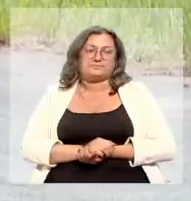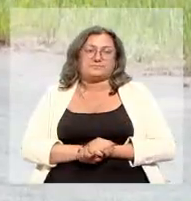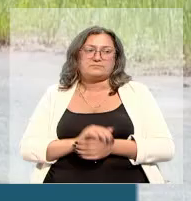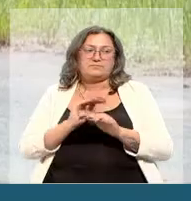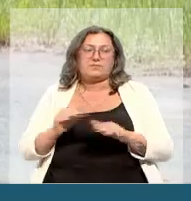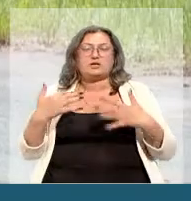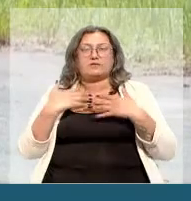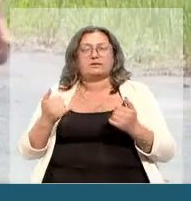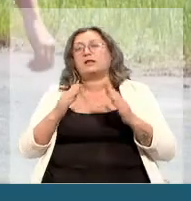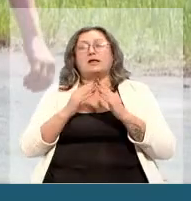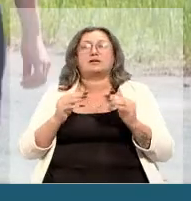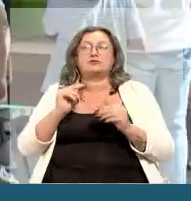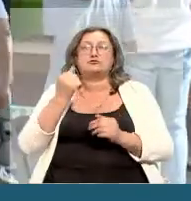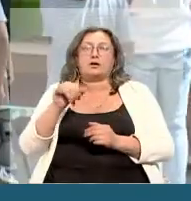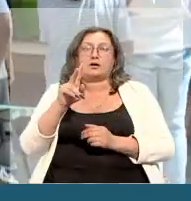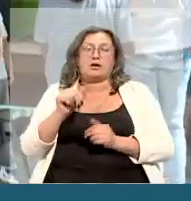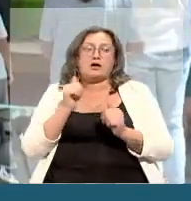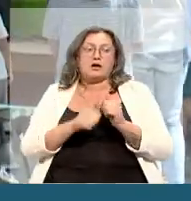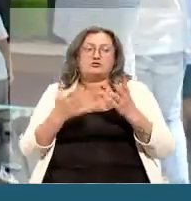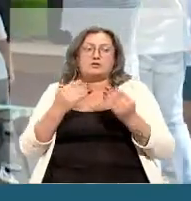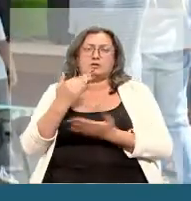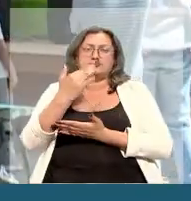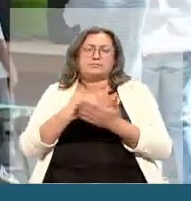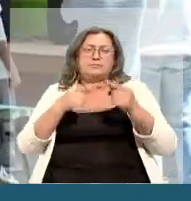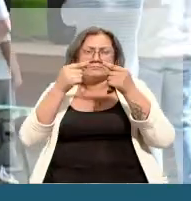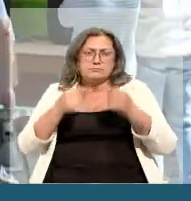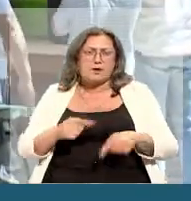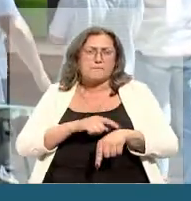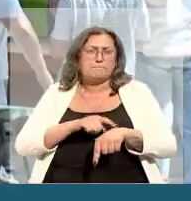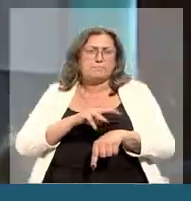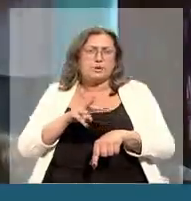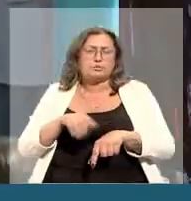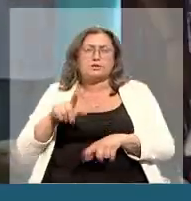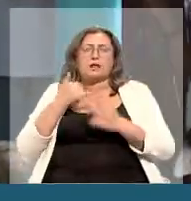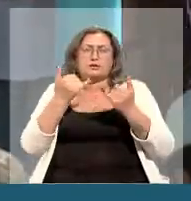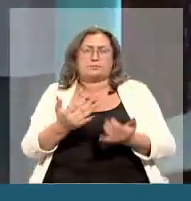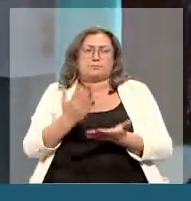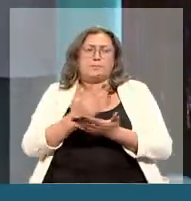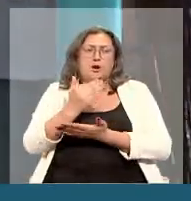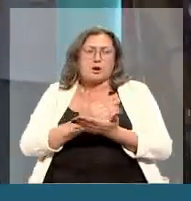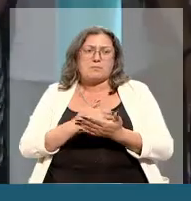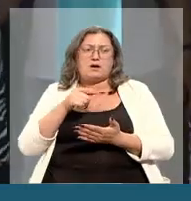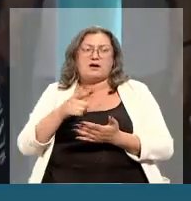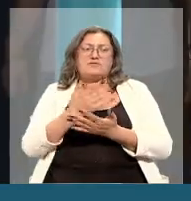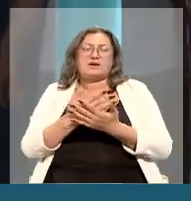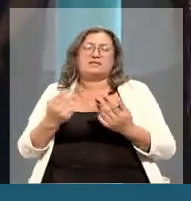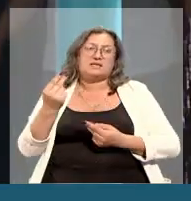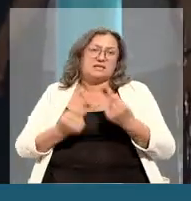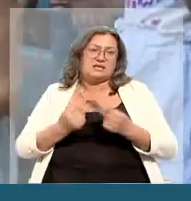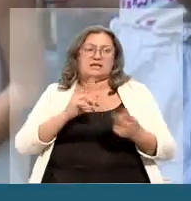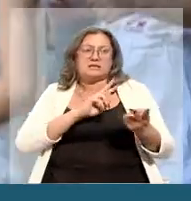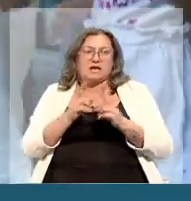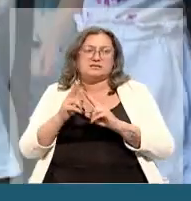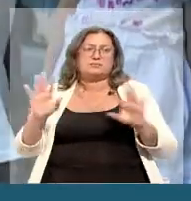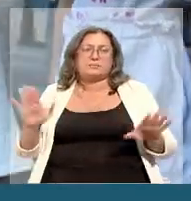В детском оздоровительном лагере «Чайка» каждый день расписан по минутам. Для ребят готовят насыщенную программу, которая состоит из различных игр,